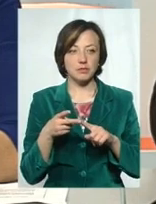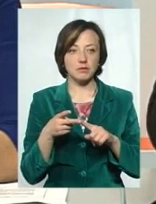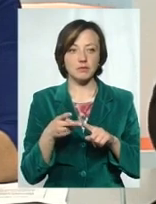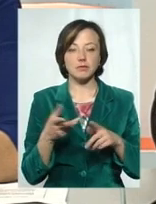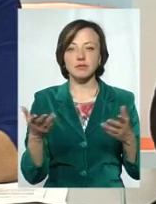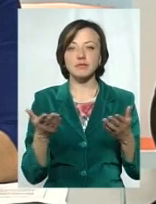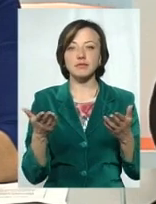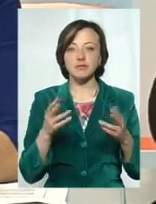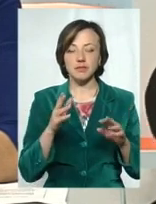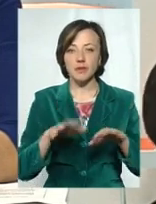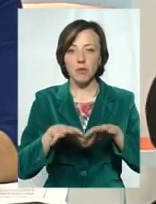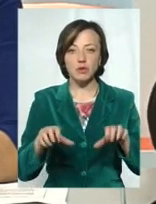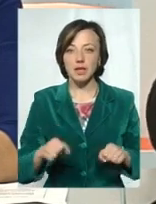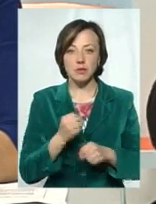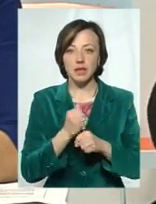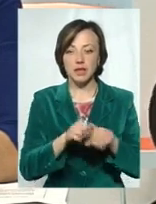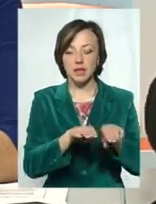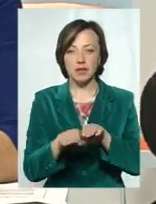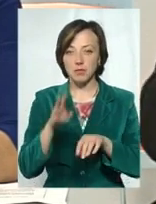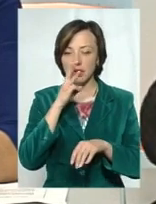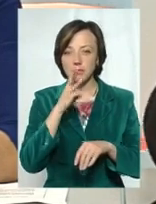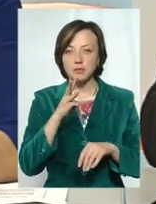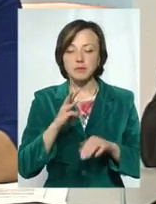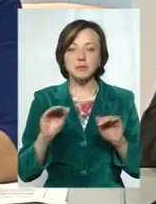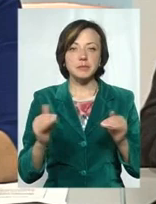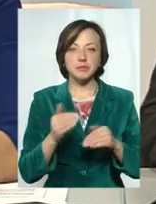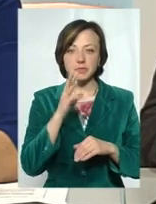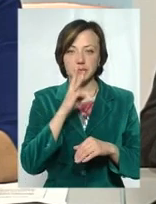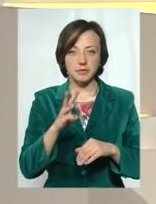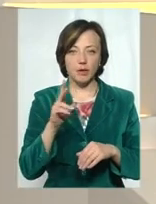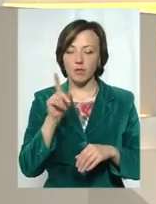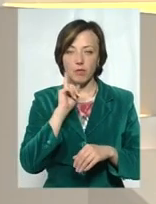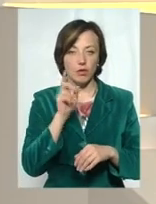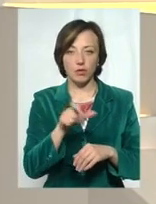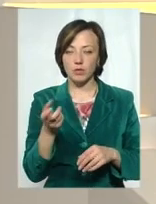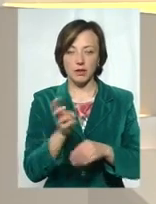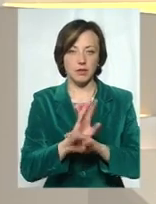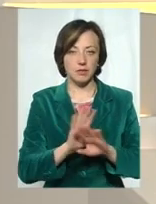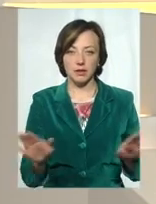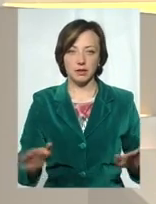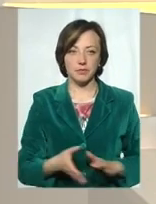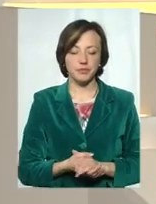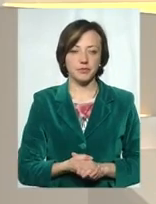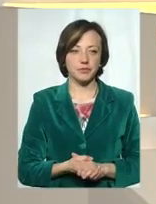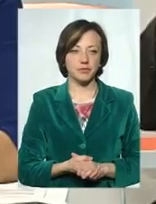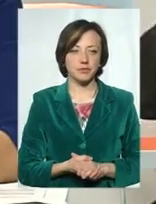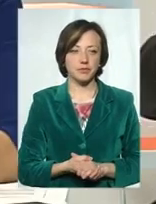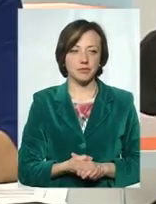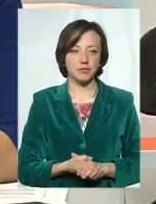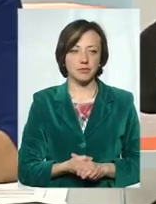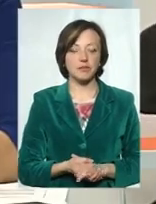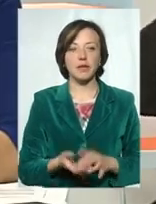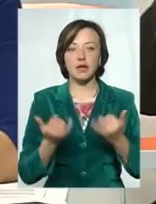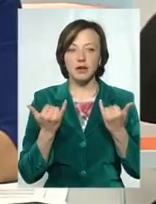посадах, де не працюють, на той рівень зарплати, на мінімальну зарплату молодь не прийде. Що б ми не казали так от, тому що